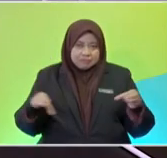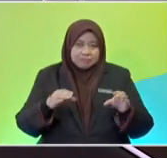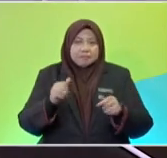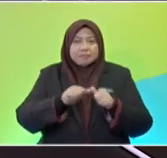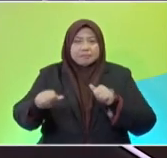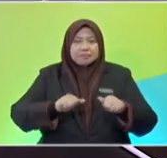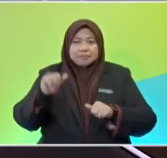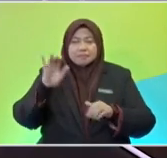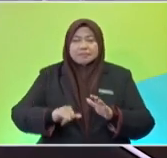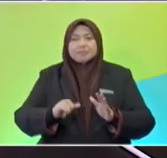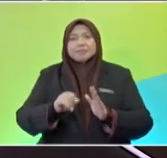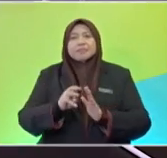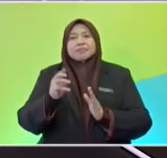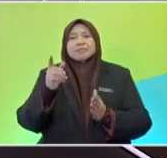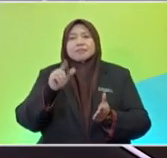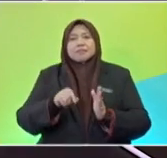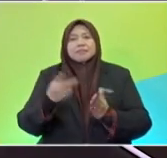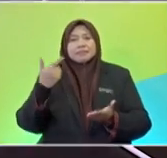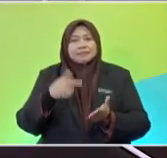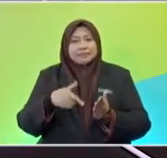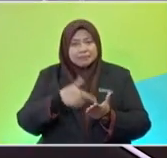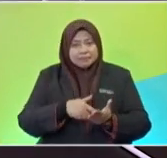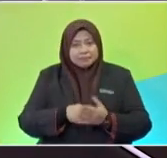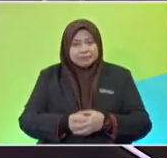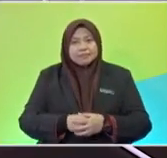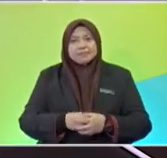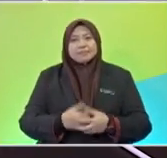Arif tetapi kita kebencian ketiga jangan kemana-mana